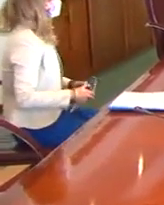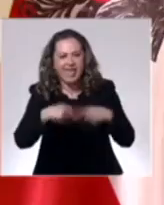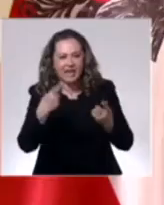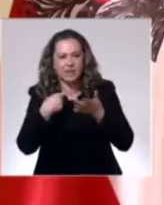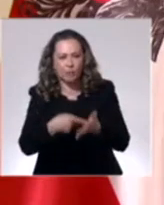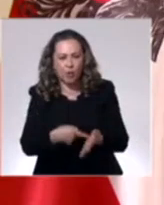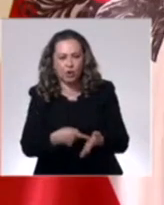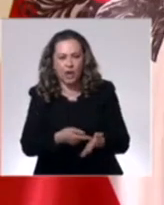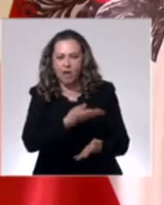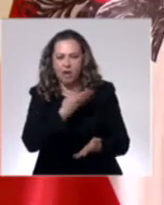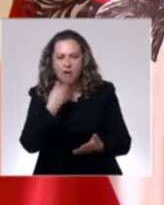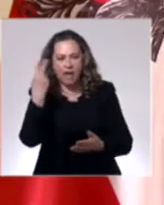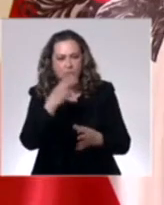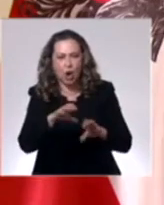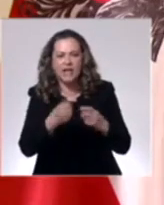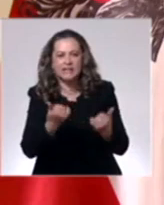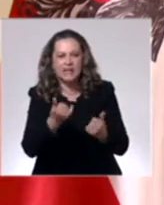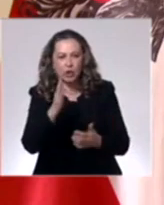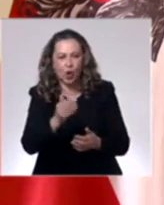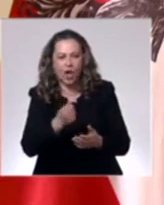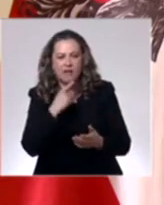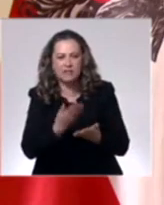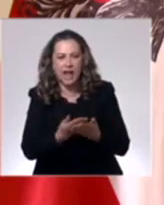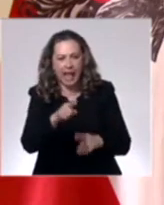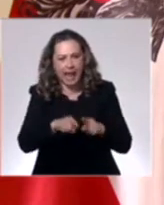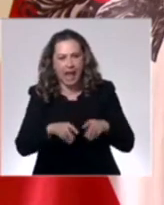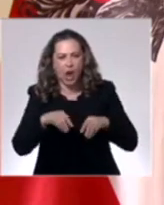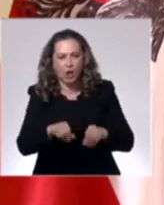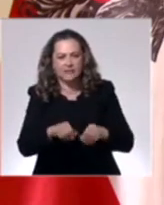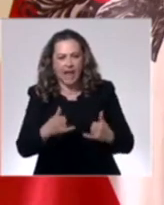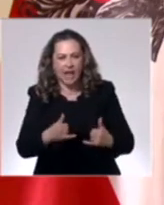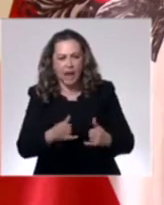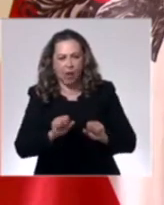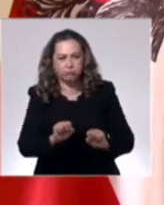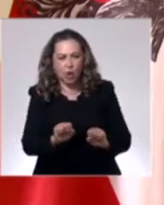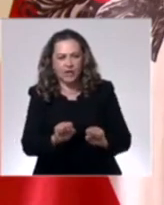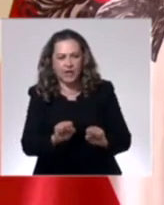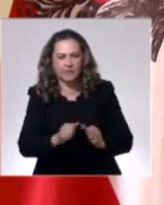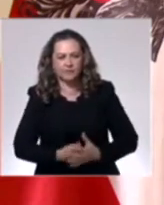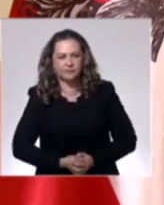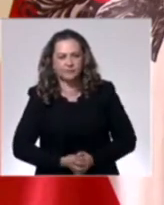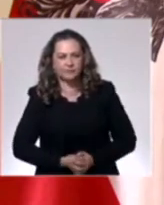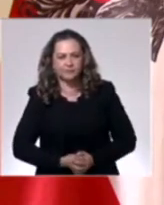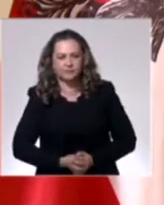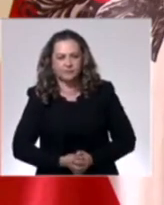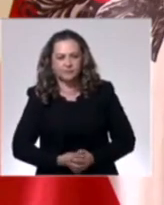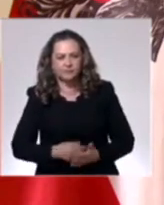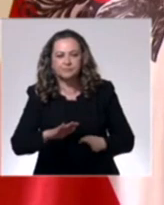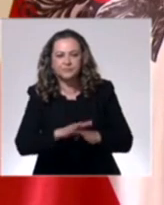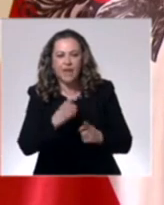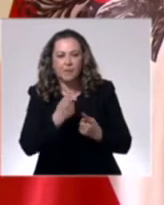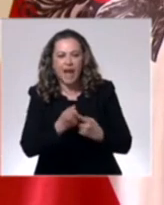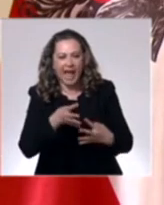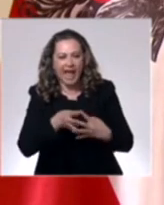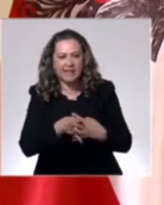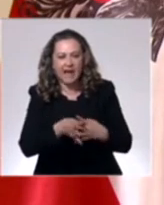Бугарија. Немам разбирање за тоа е некои земји овде да ги блокираат стремежите на